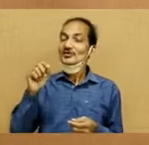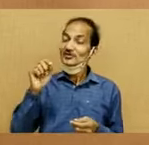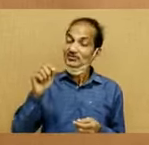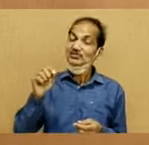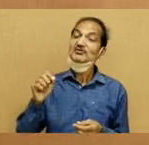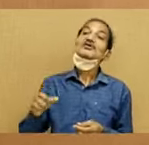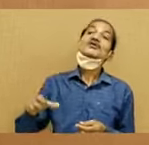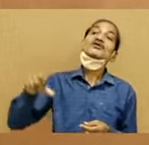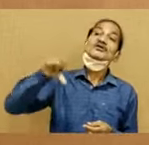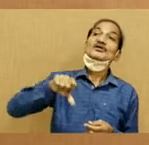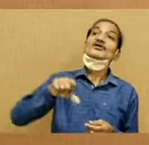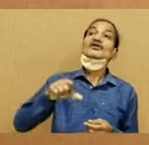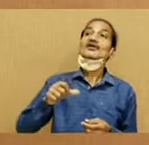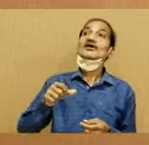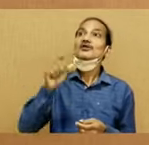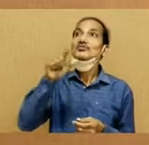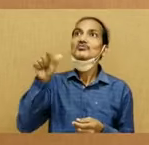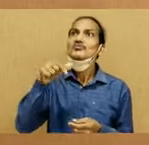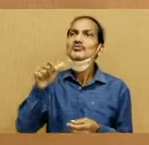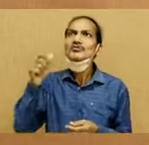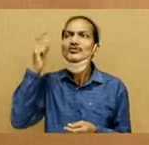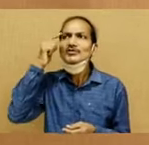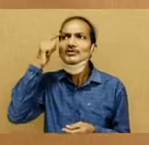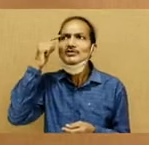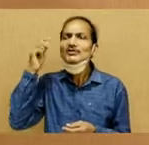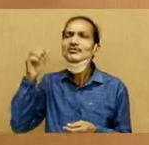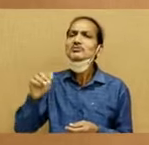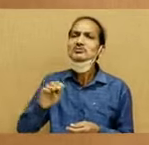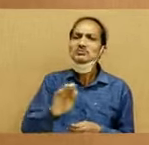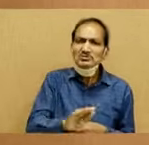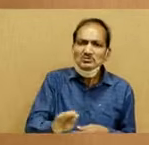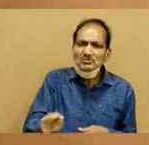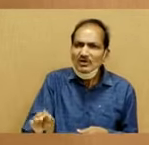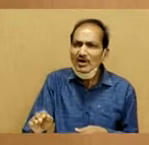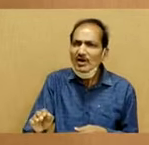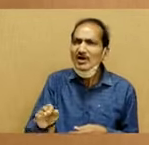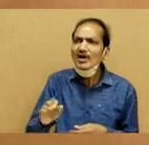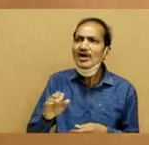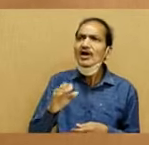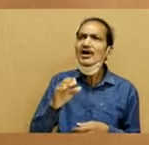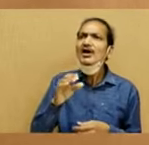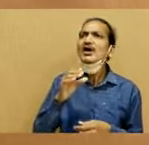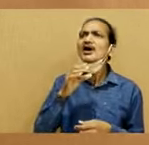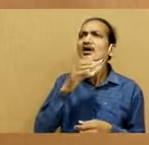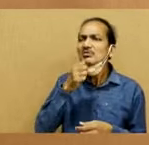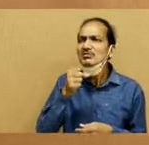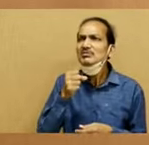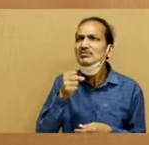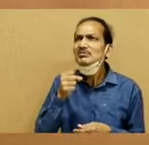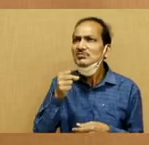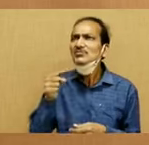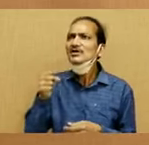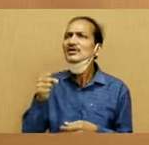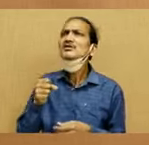ନବମ ଭ୍ରାନ୍ତ ଧାରଣା ହେଲା ଛୁଆ ଏବଂ ଯୁବକମାନଙ୍କୁ କରୋନା ହେବ ନାହିଁ। ଏଇଟା ଅତ୍ୟନ୍ତ ଭ୍ରାନ୍ତ